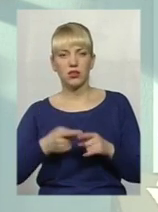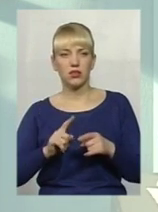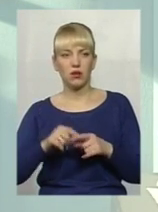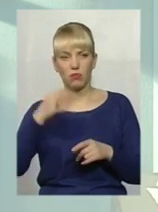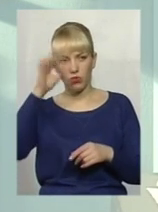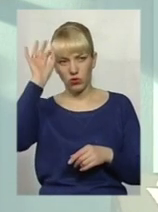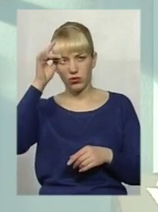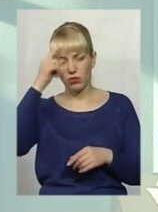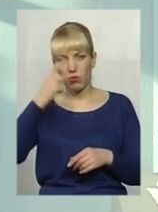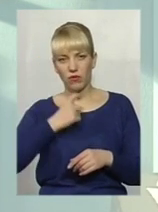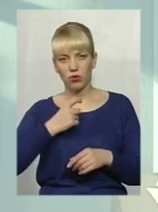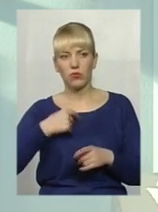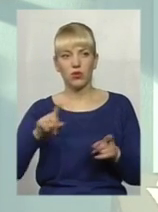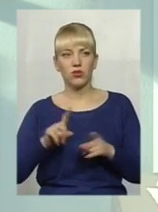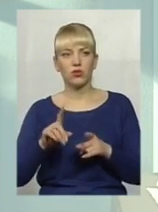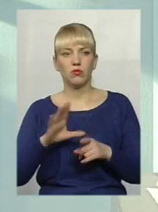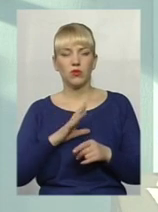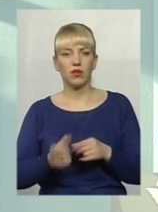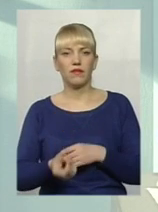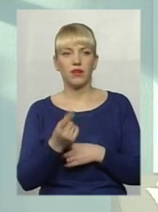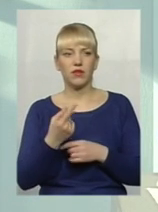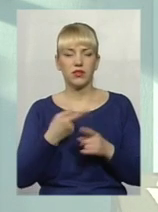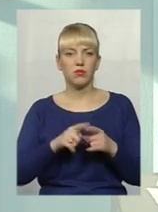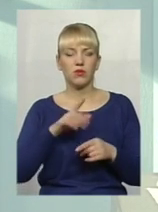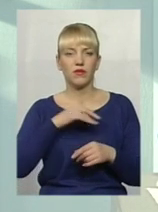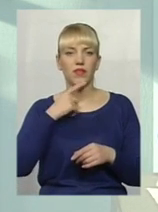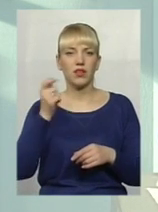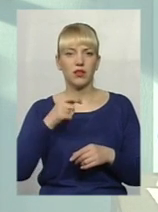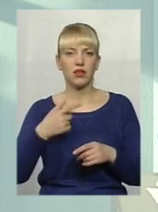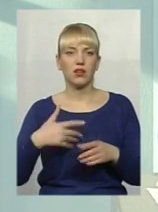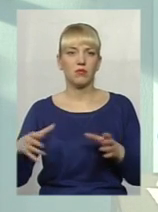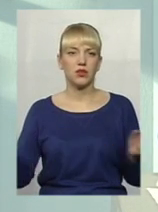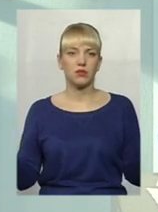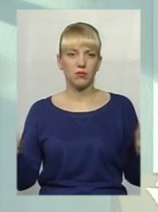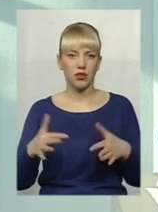поліція наша повідомила про те, що вони виявили, це була неділя, і ми тоді збирали всі комісії і